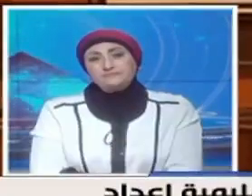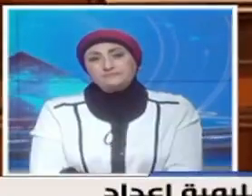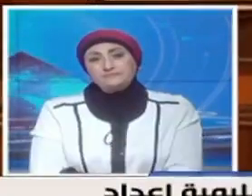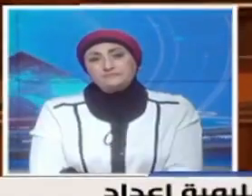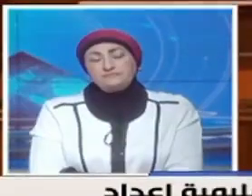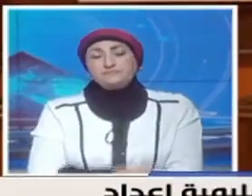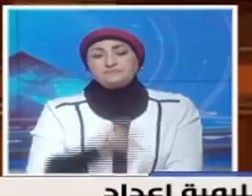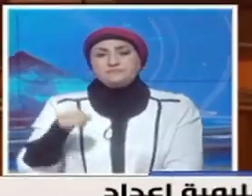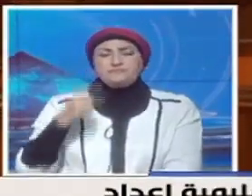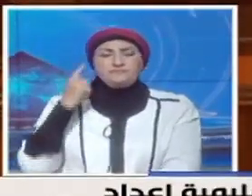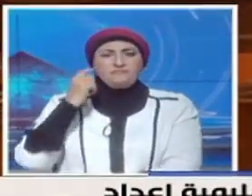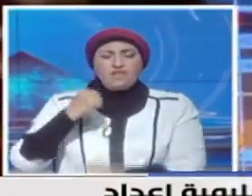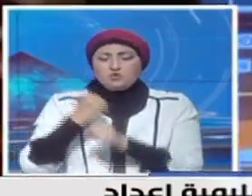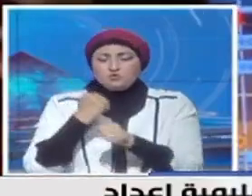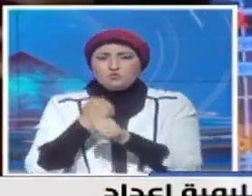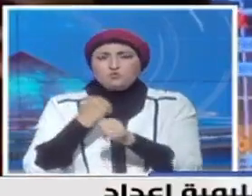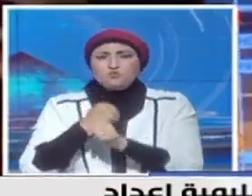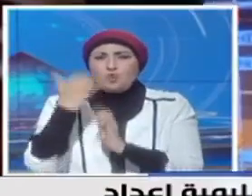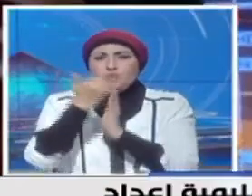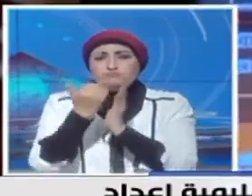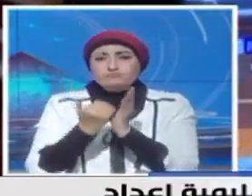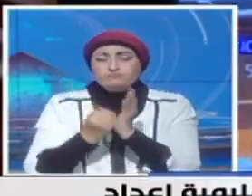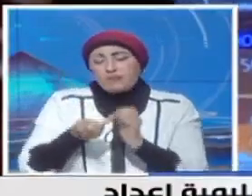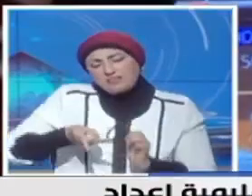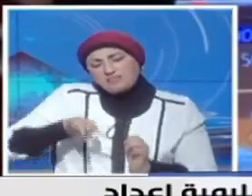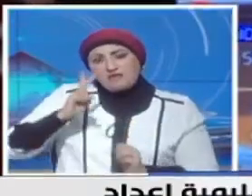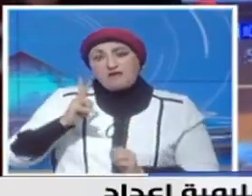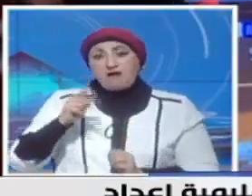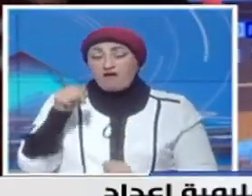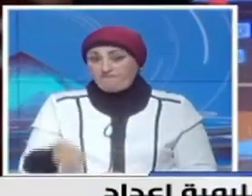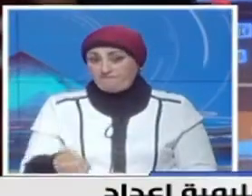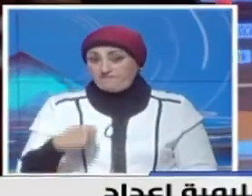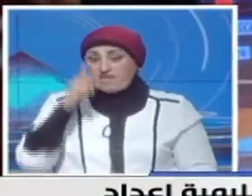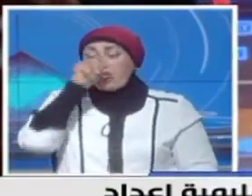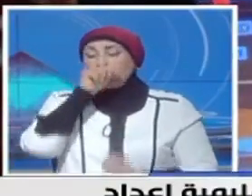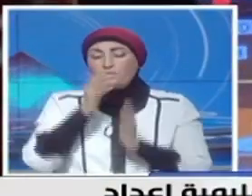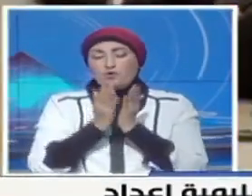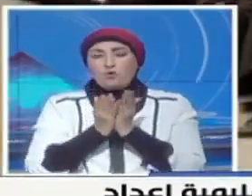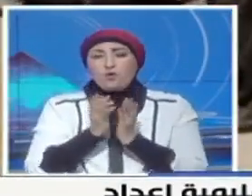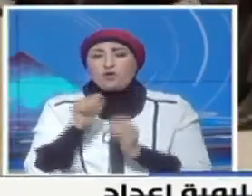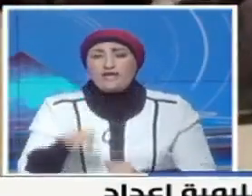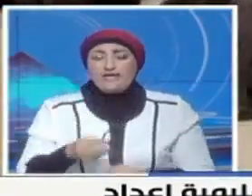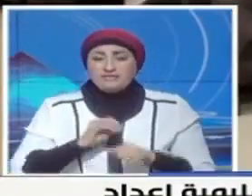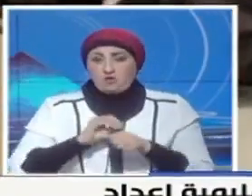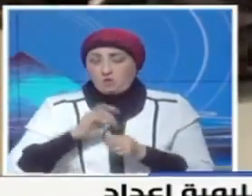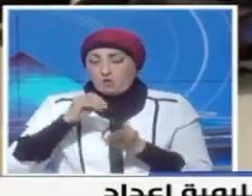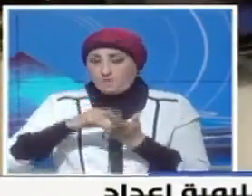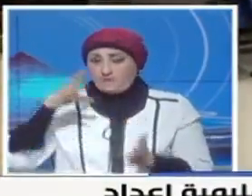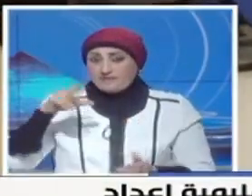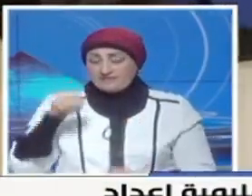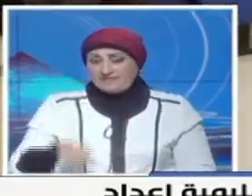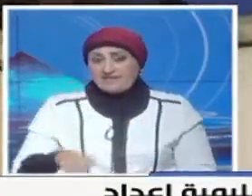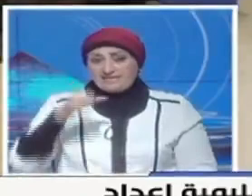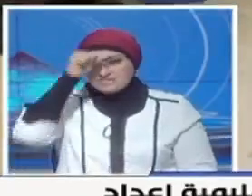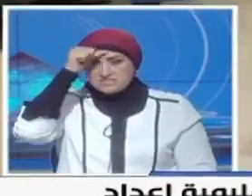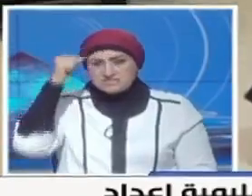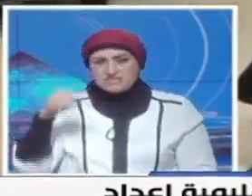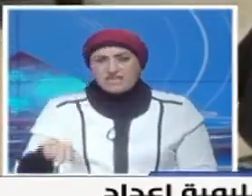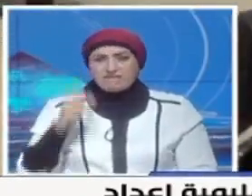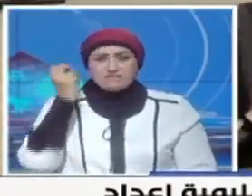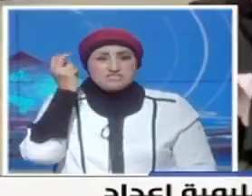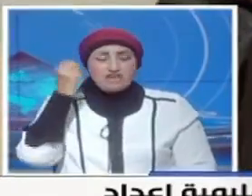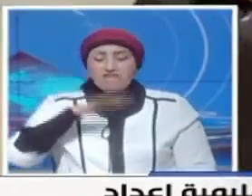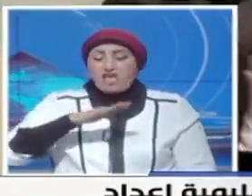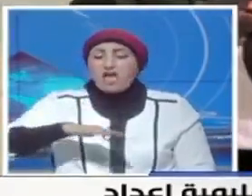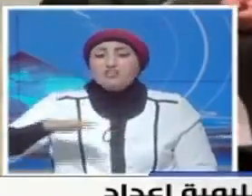إعداد خطة متكاملة للارتقاء بمجال الدعوة والقرآن الكريم وإطلاق البرنامج الصيفي التثقيفي